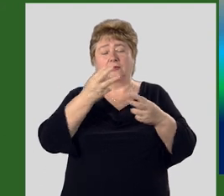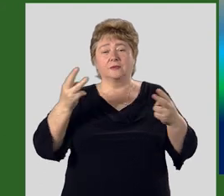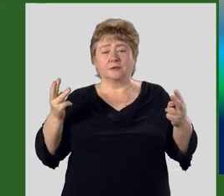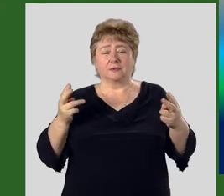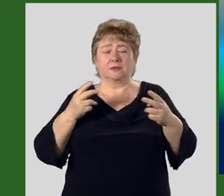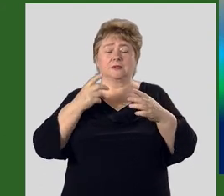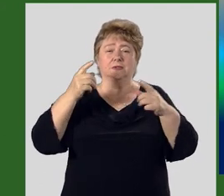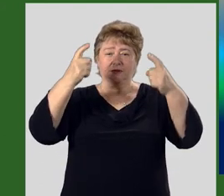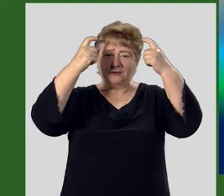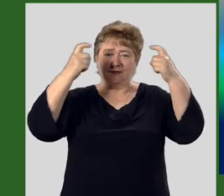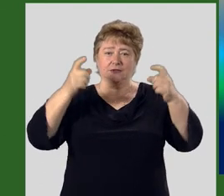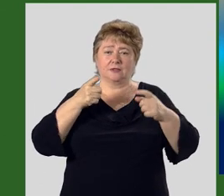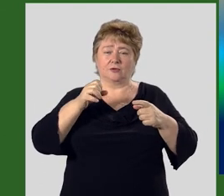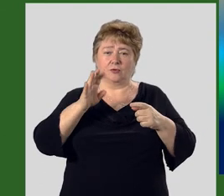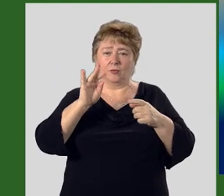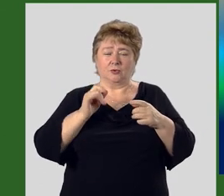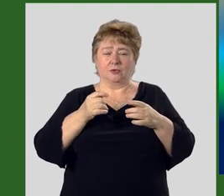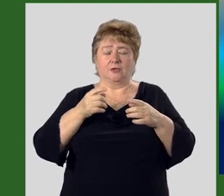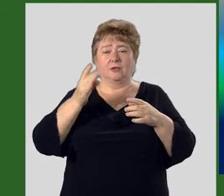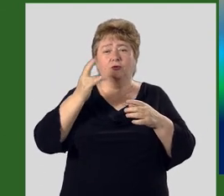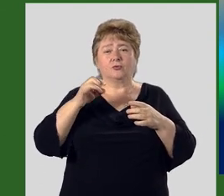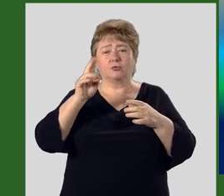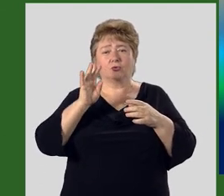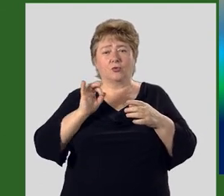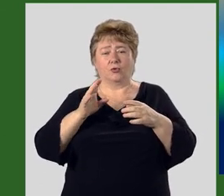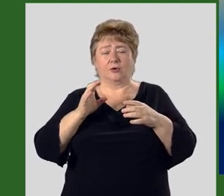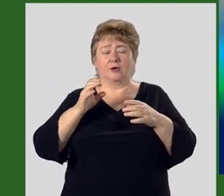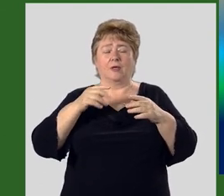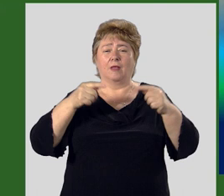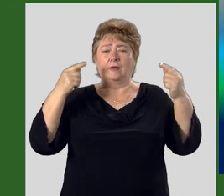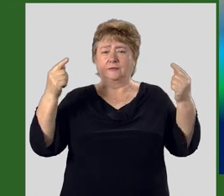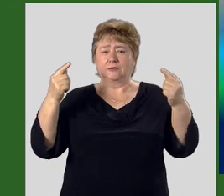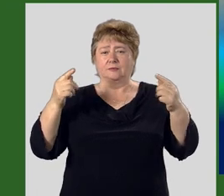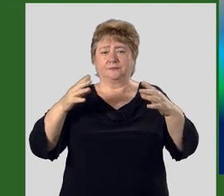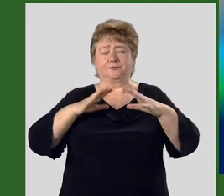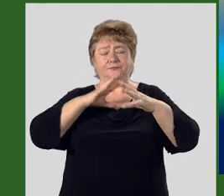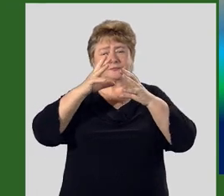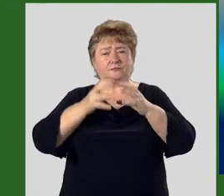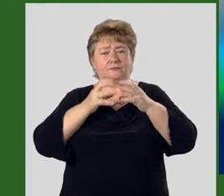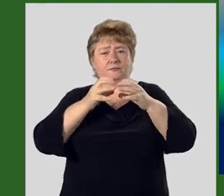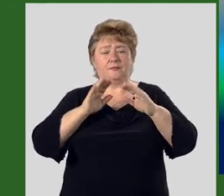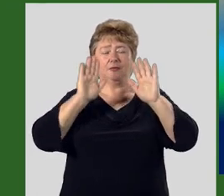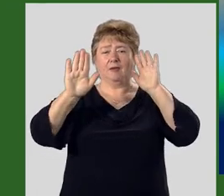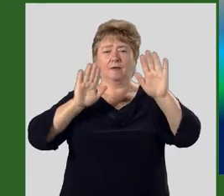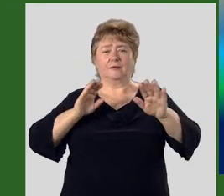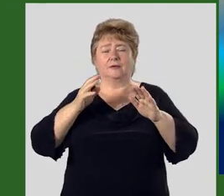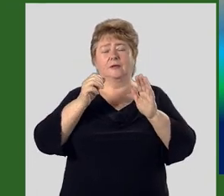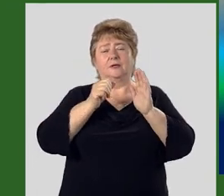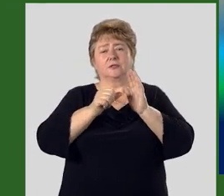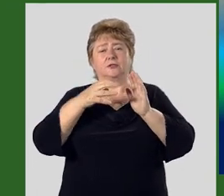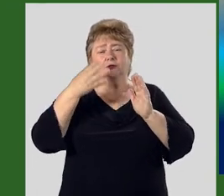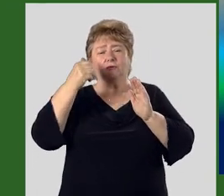рассмотрим знаменитые глобусы. В Нью-Йорке на Всемирной выставке в 1964